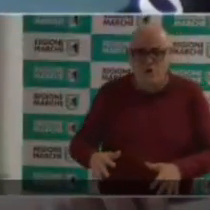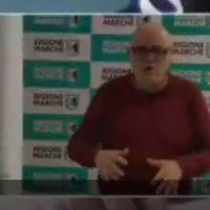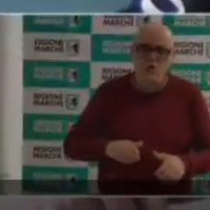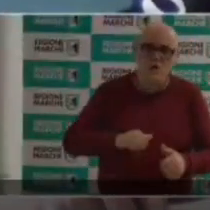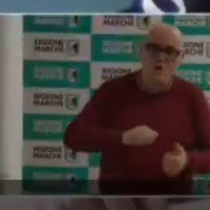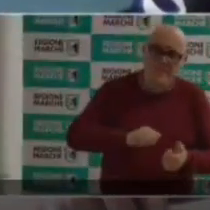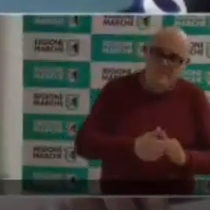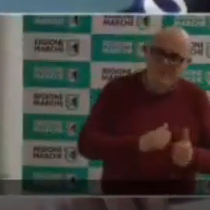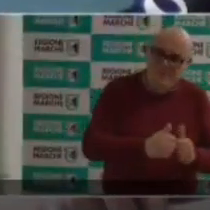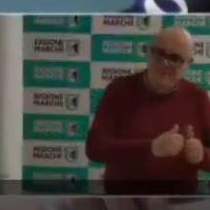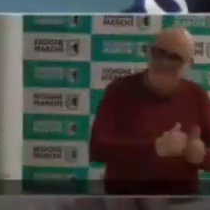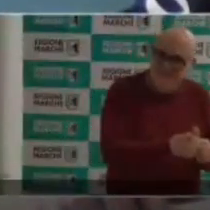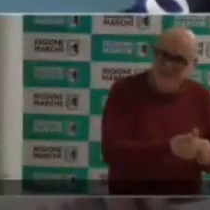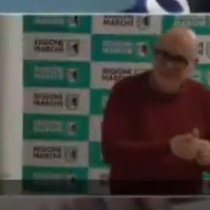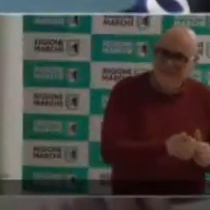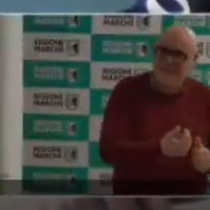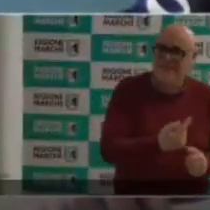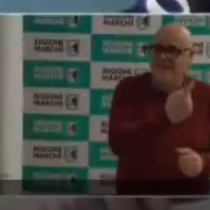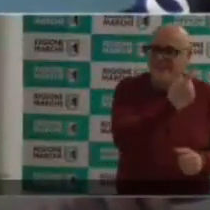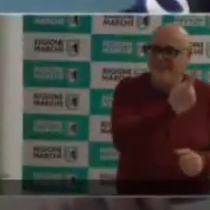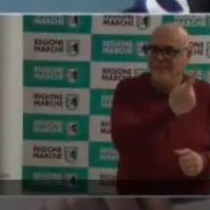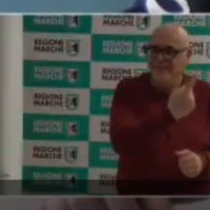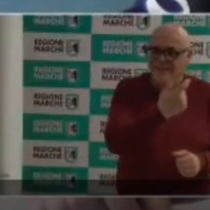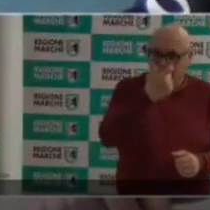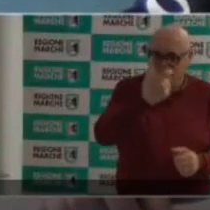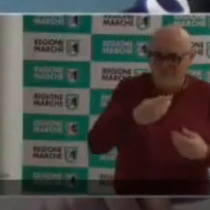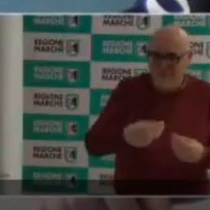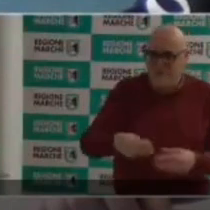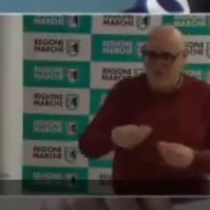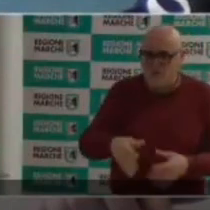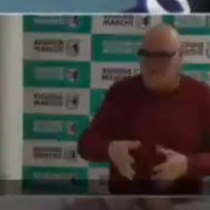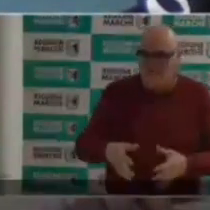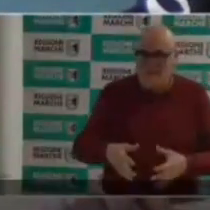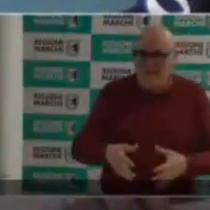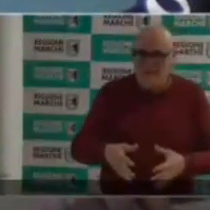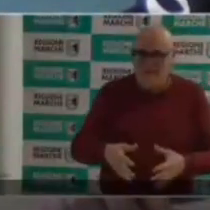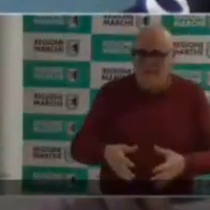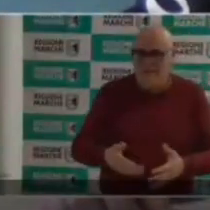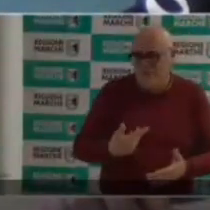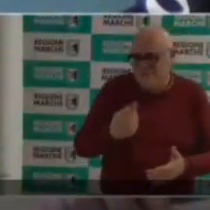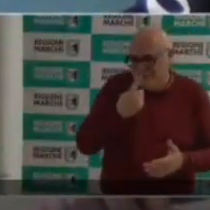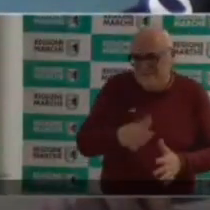corso sulle esigenze, quello un po' che accennavamo all'inizio.